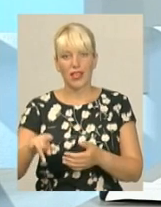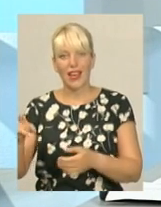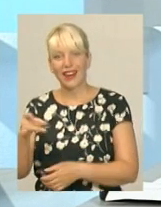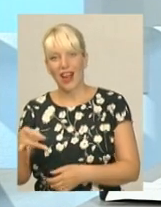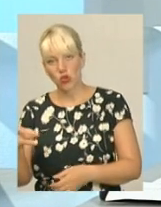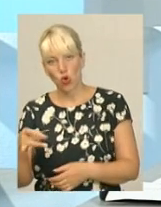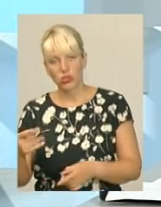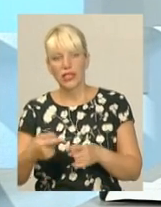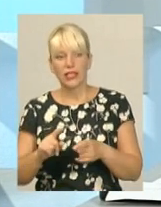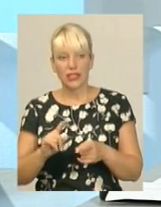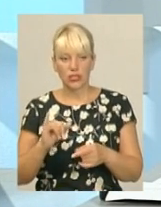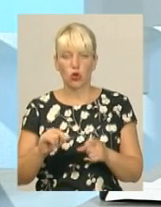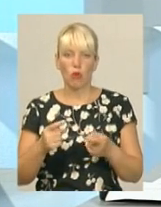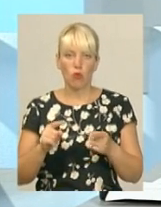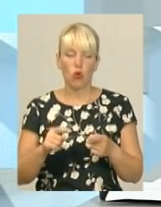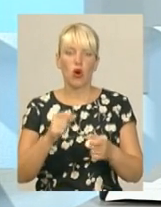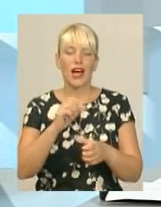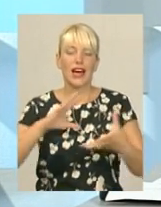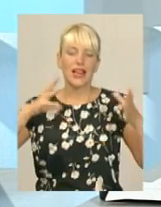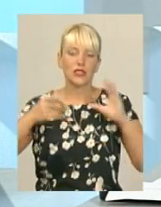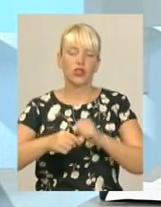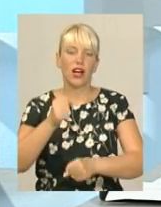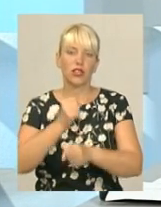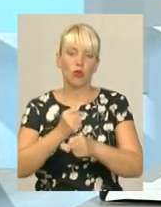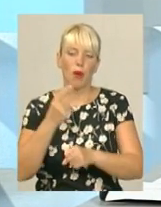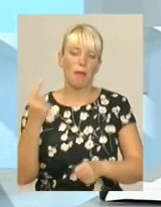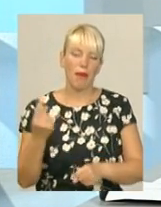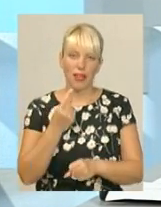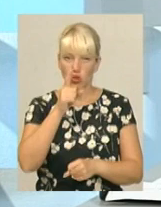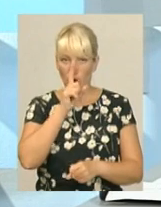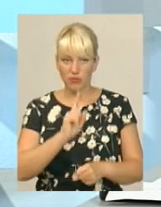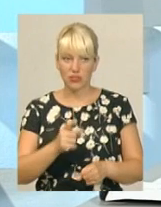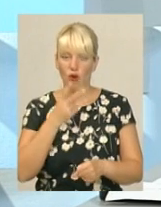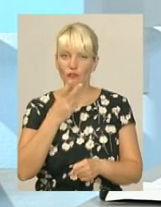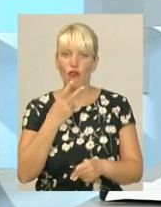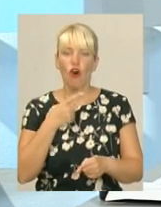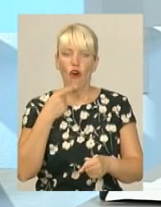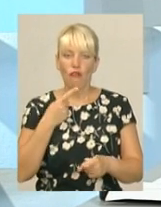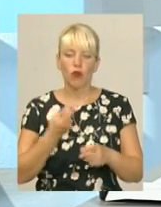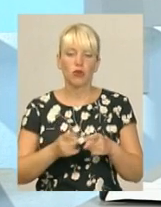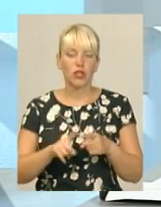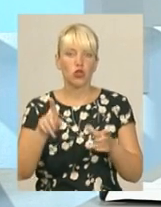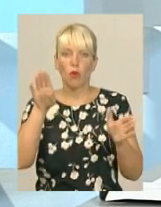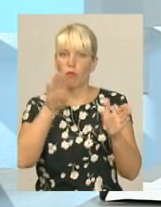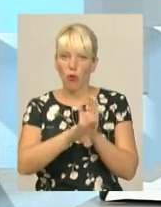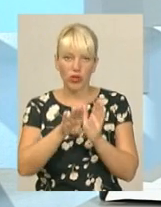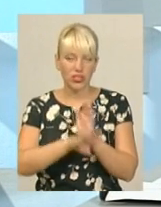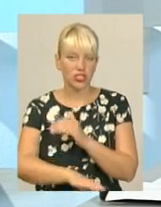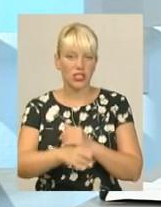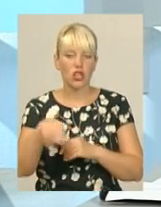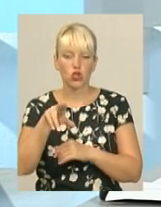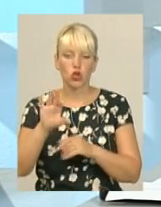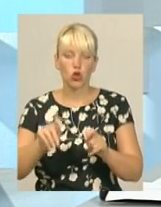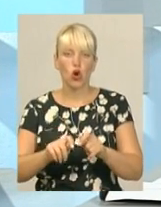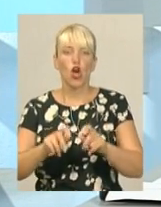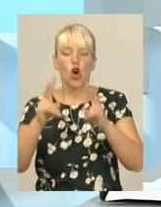Тому результати роботи першого місяця вказують те, що погіршення немає. Погіршення щодо розслідування,